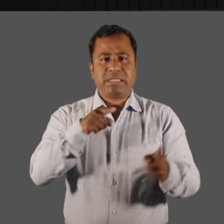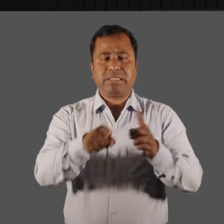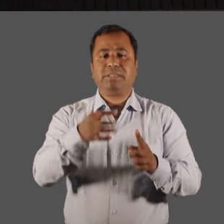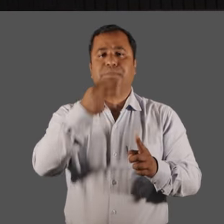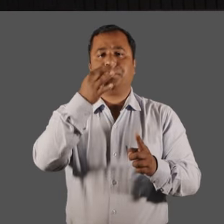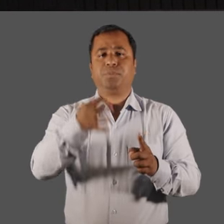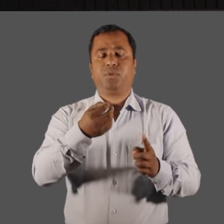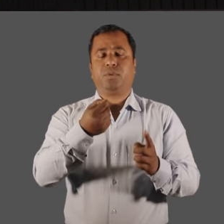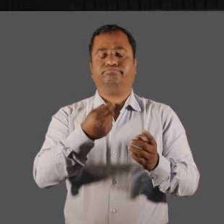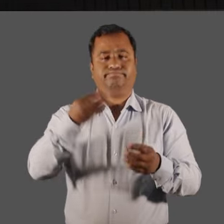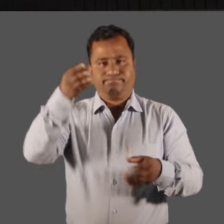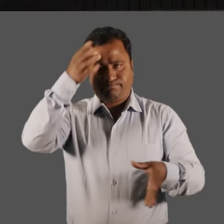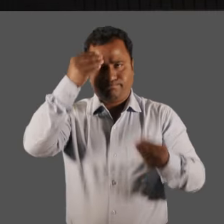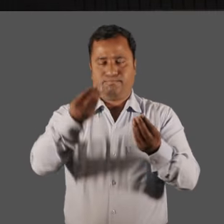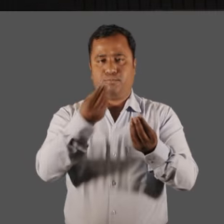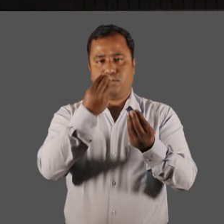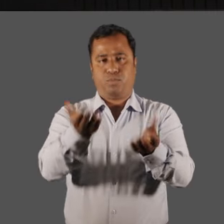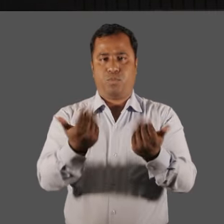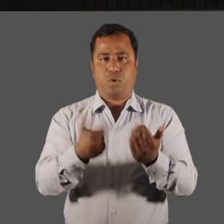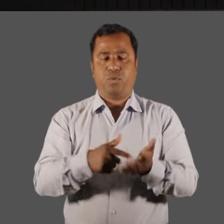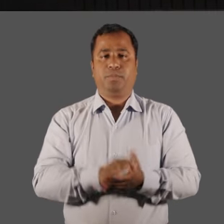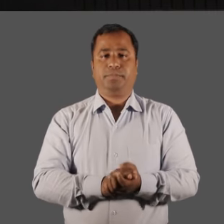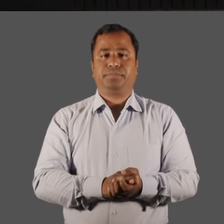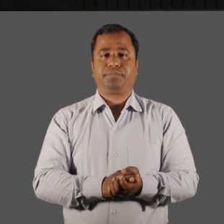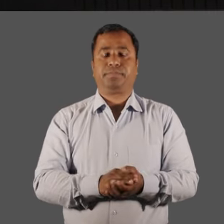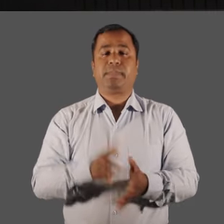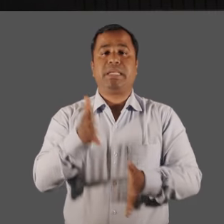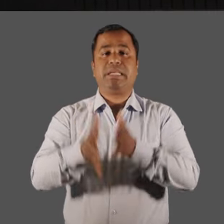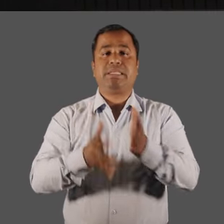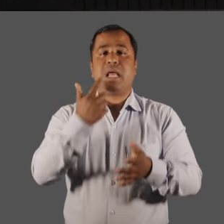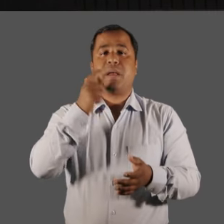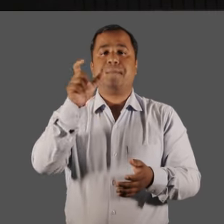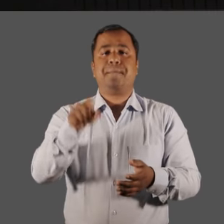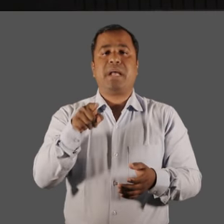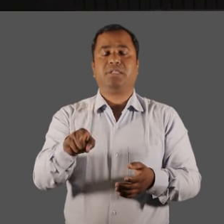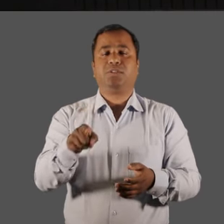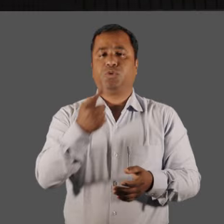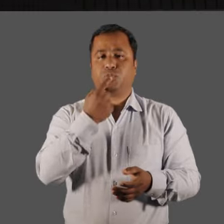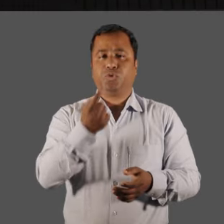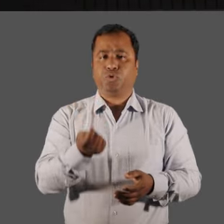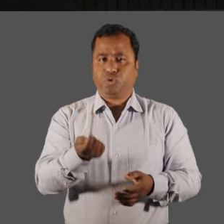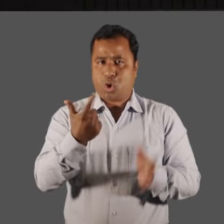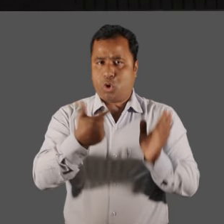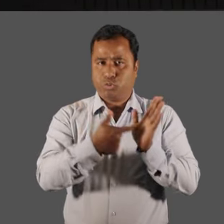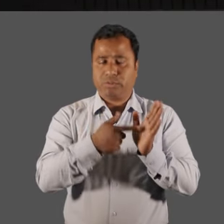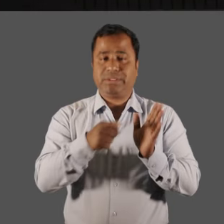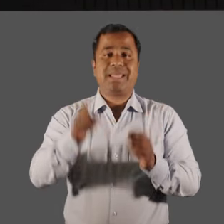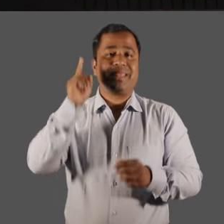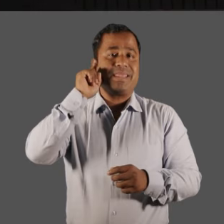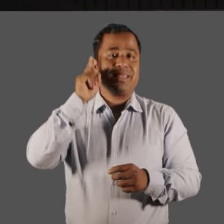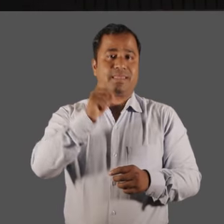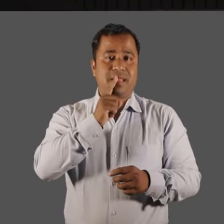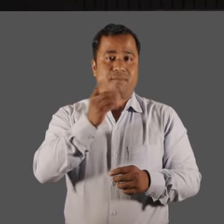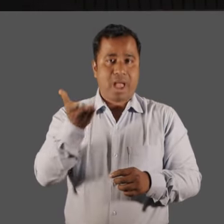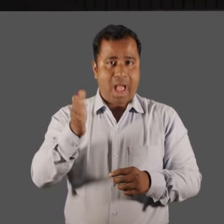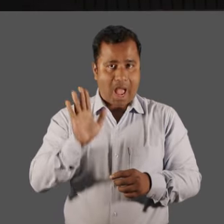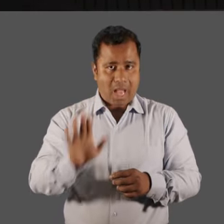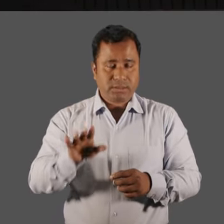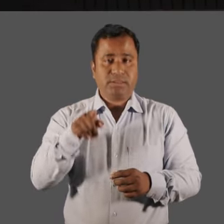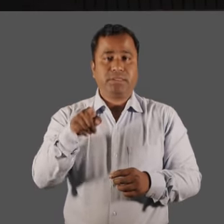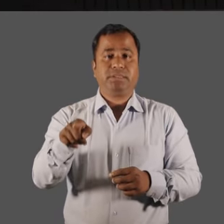যদি একটু ধারণা দেন। আচ্ছা, ইশারা ভাষাটা হচ্ছে যারা, মানে খুব সহজ কথায় যদি বলি, যে যারা শ্রবণ ও বাক প্রতিবন্ধী মানুষ